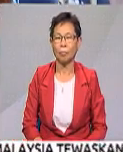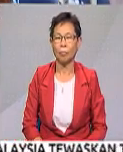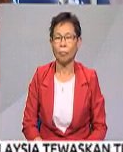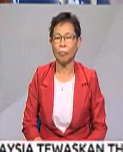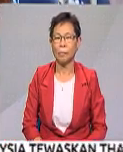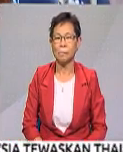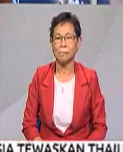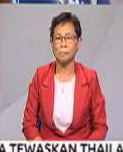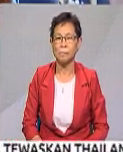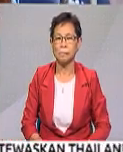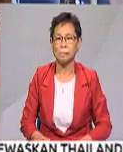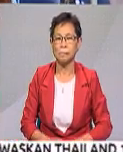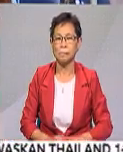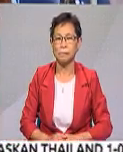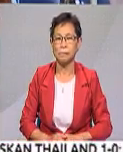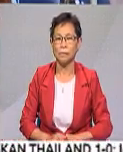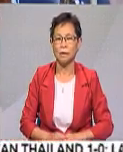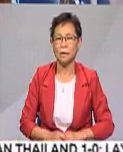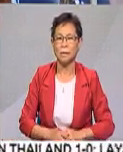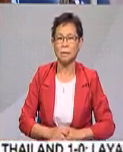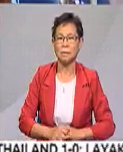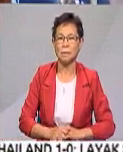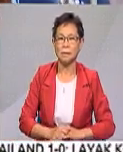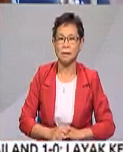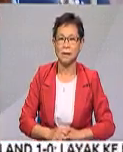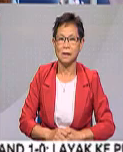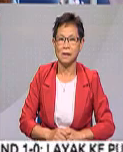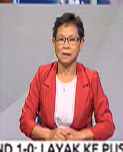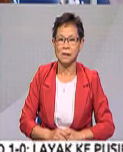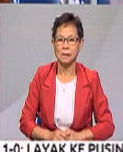Ini banyak program-program diaturkan.